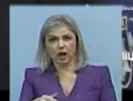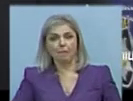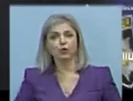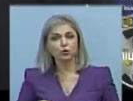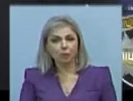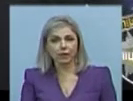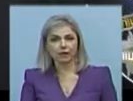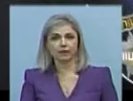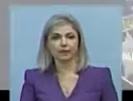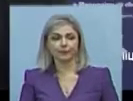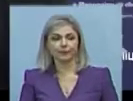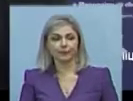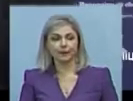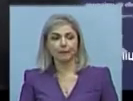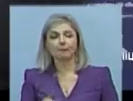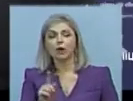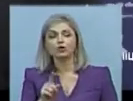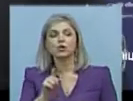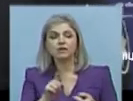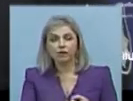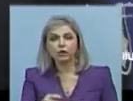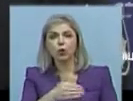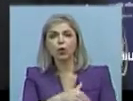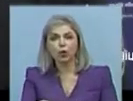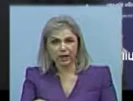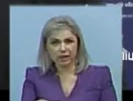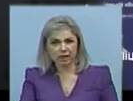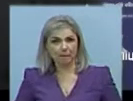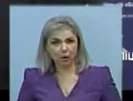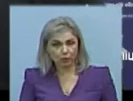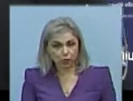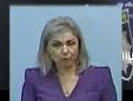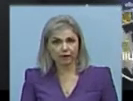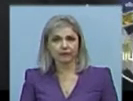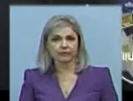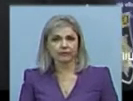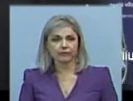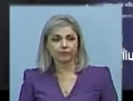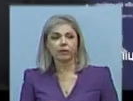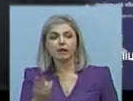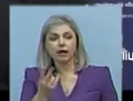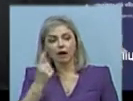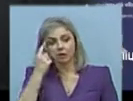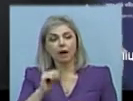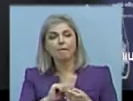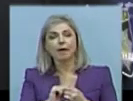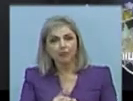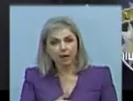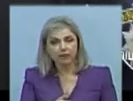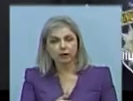та розбої. Що стосується вуличних злочинів, то тут слід пам'ятати,